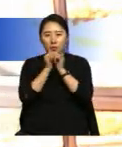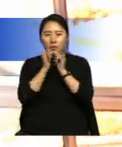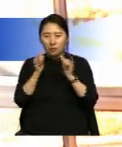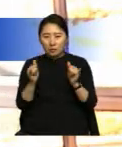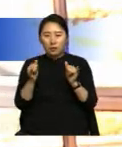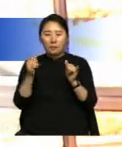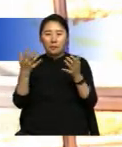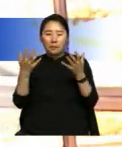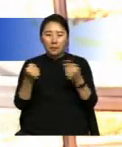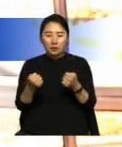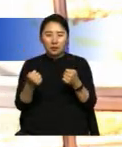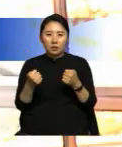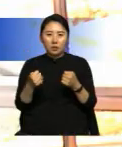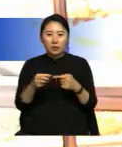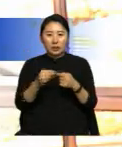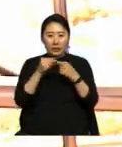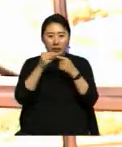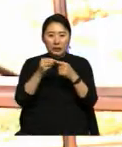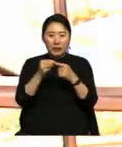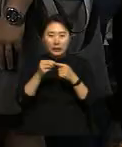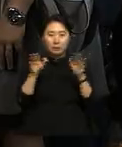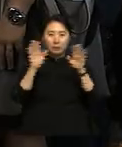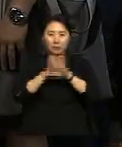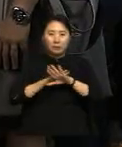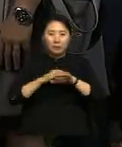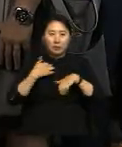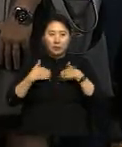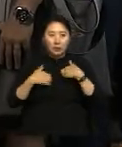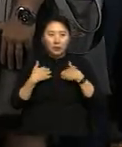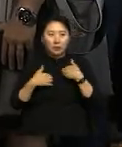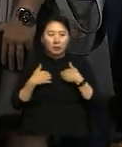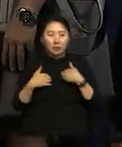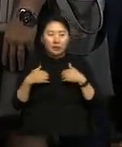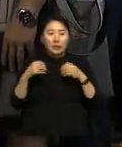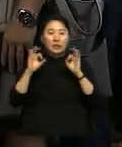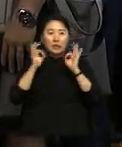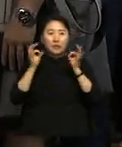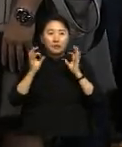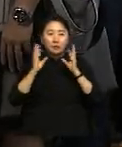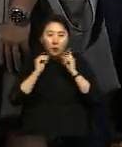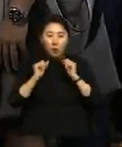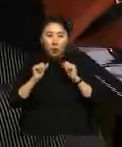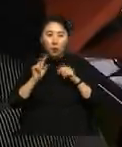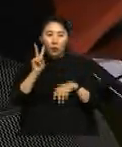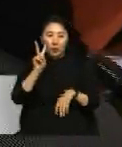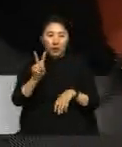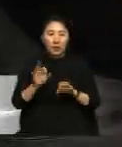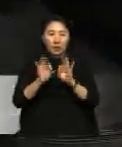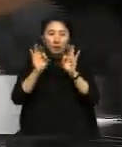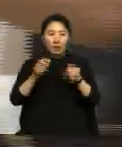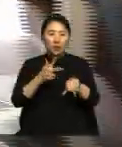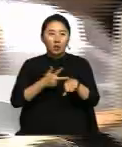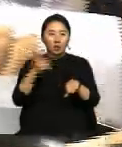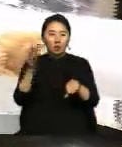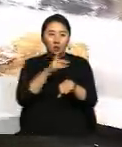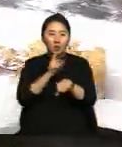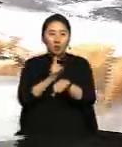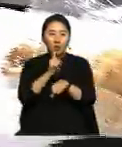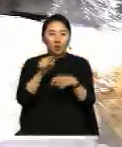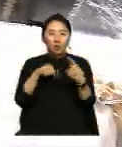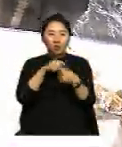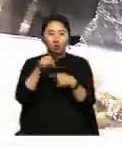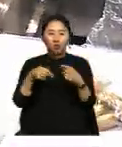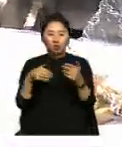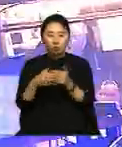젊은 분들이 많이 우리 제시장을 이용해서. 야시장은 매주 금요일과 토요일 양일간 오후 7시부터